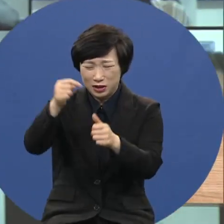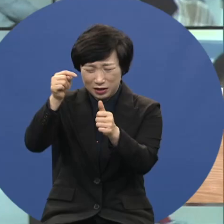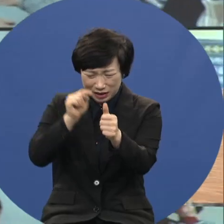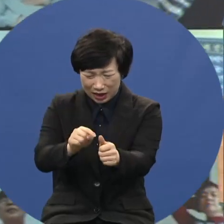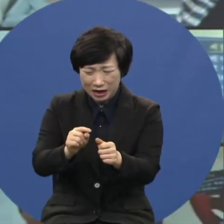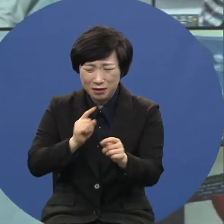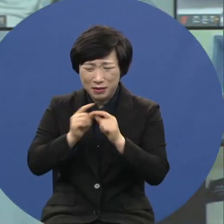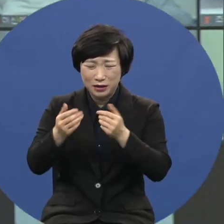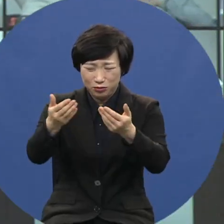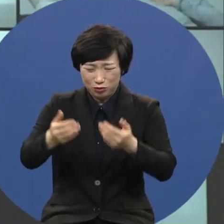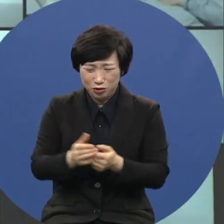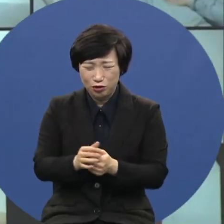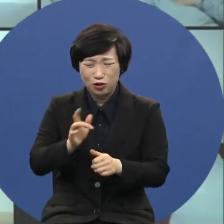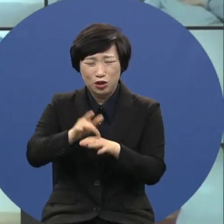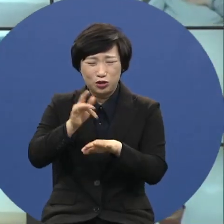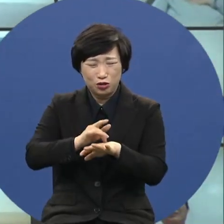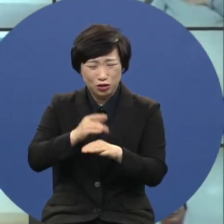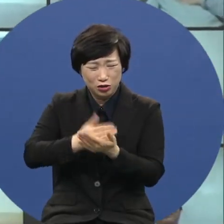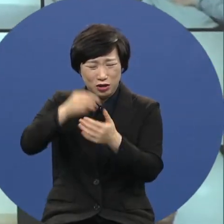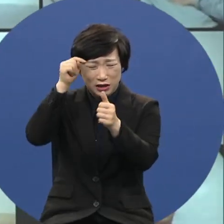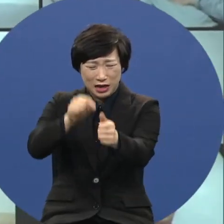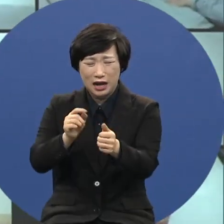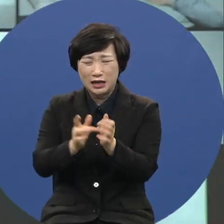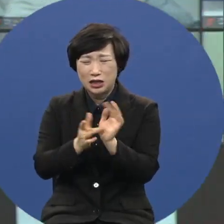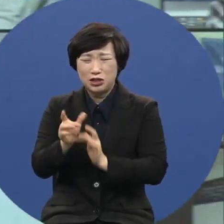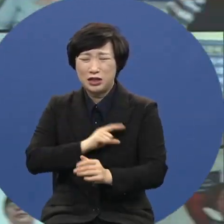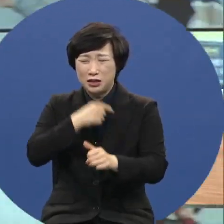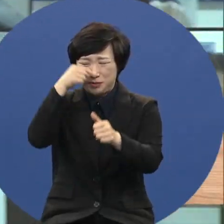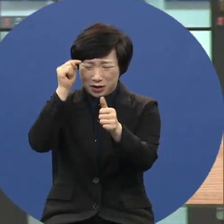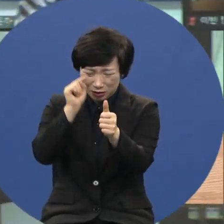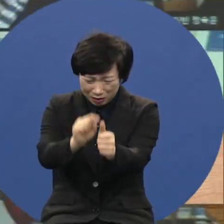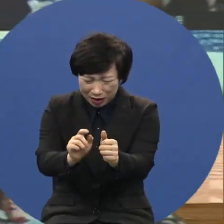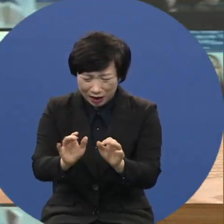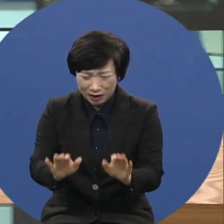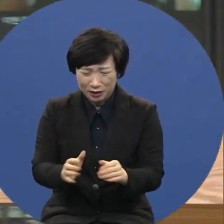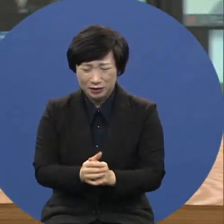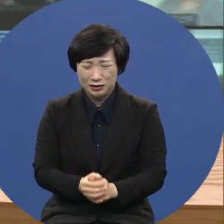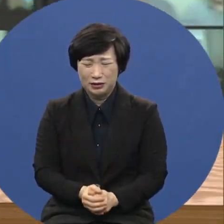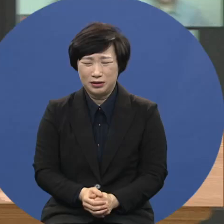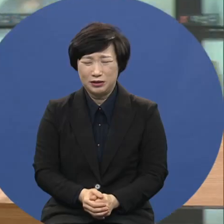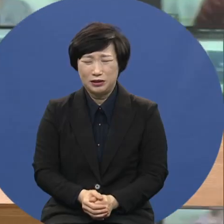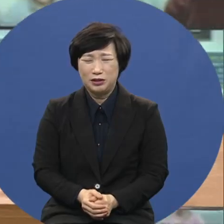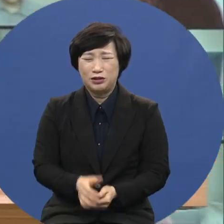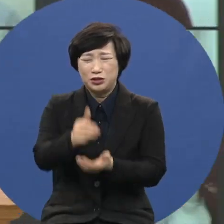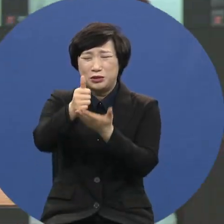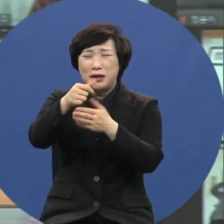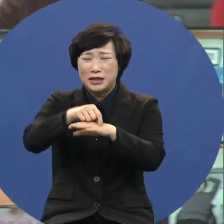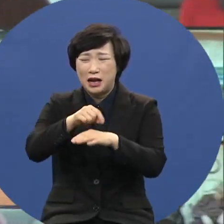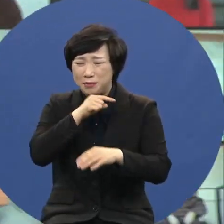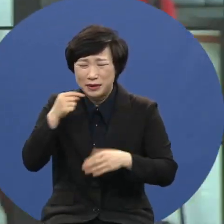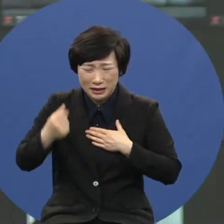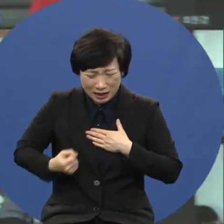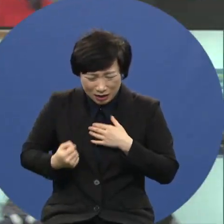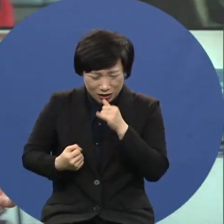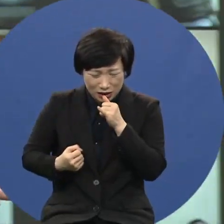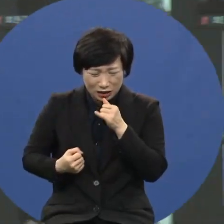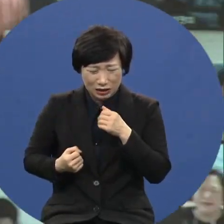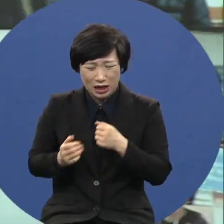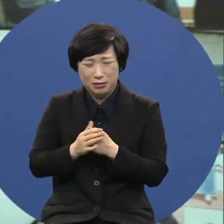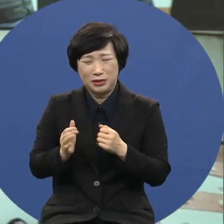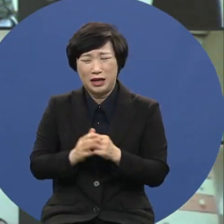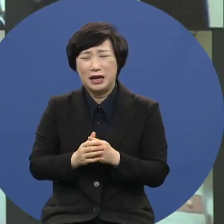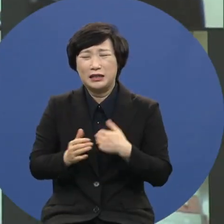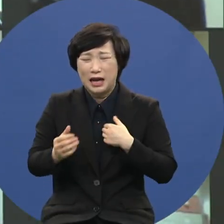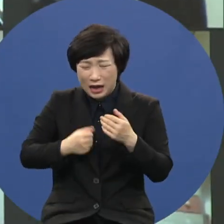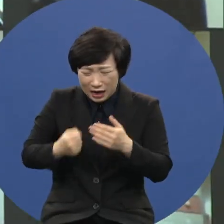말씀하시고 귀신 쫓아내라고 말씀하신 예수님의 이름으로 엄히 명령하노니 주의 살과 피가 내 안에 있으므로 우리